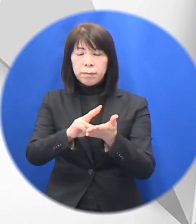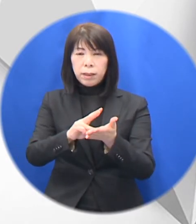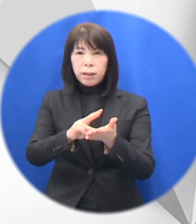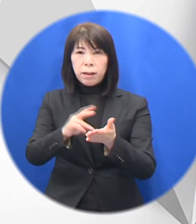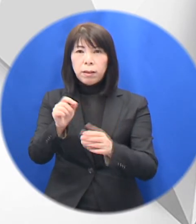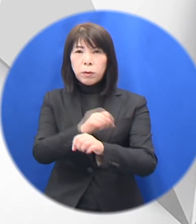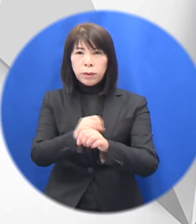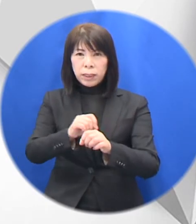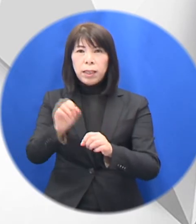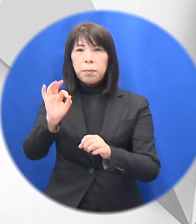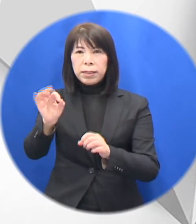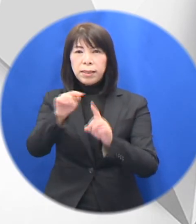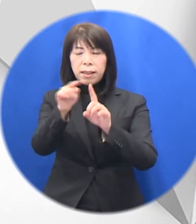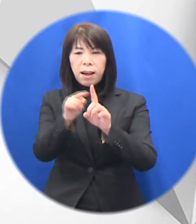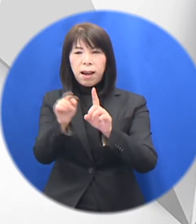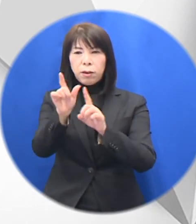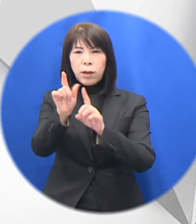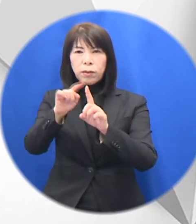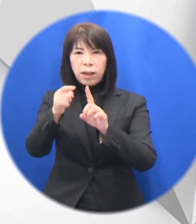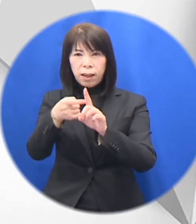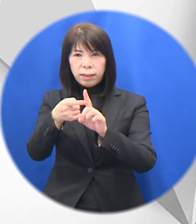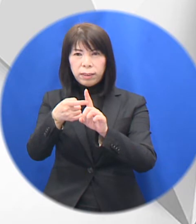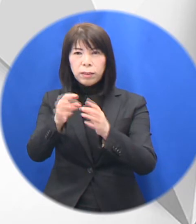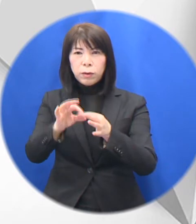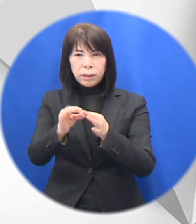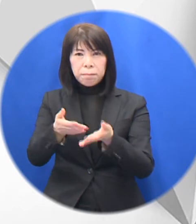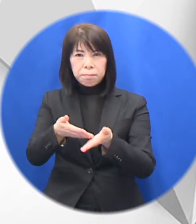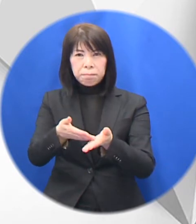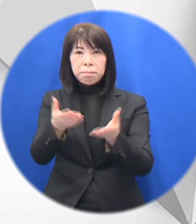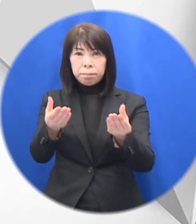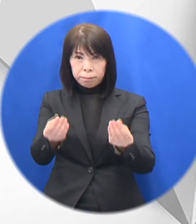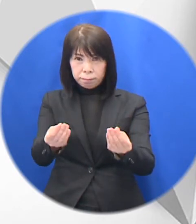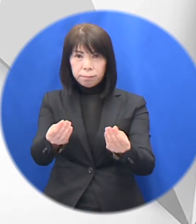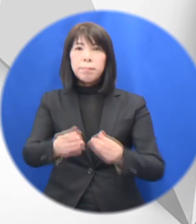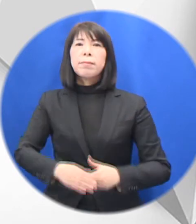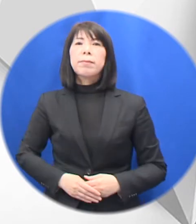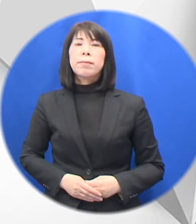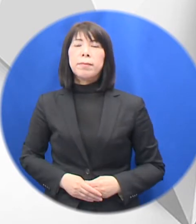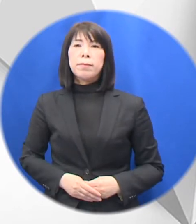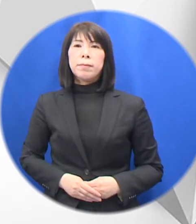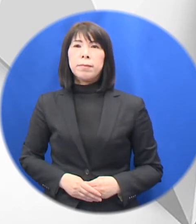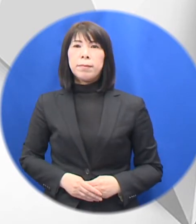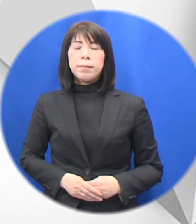ッセンジャー RNA ワクチンの説明動画を終わります。